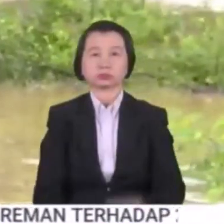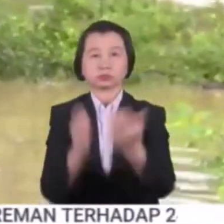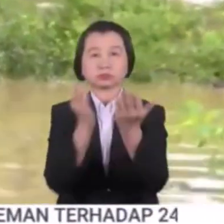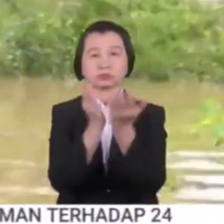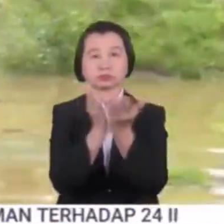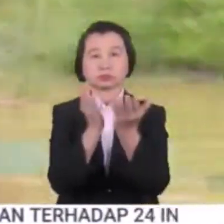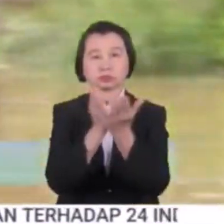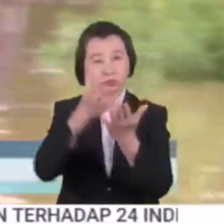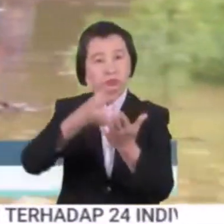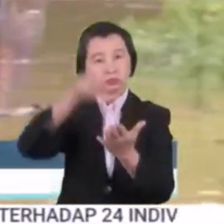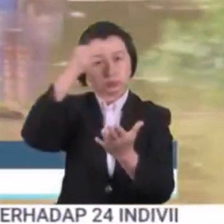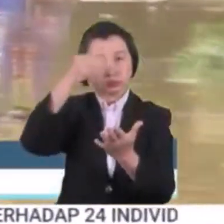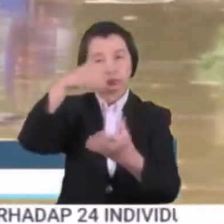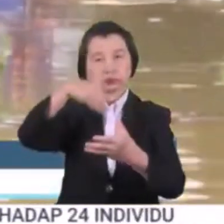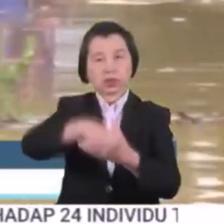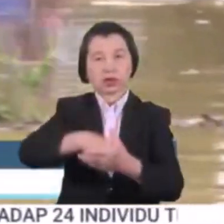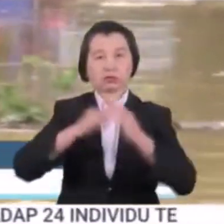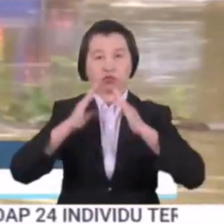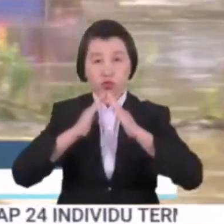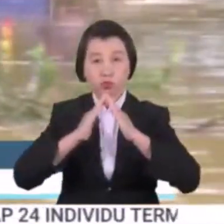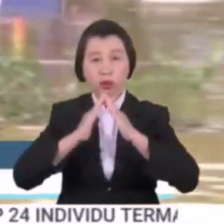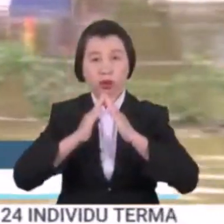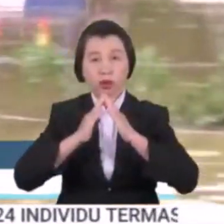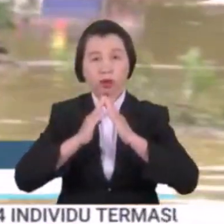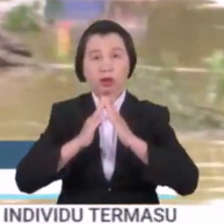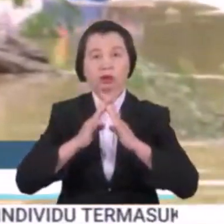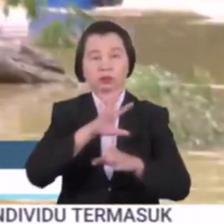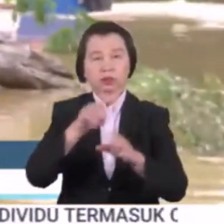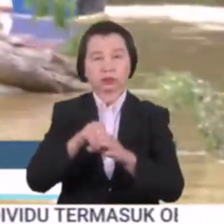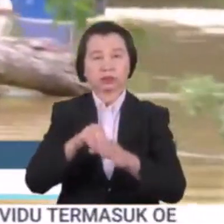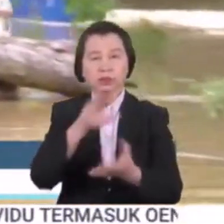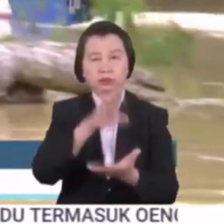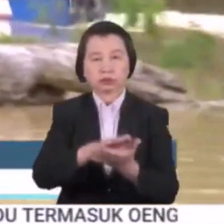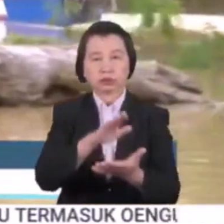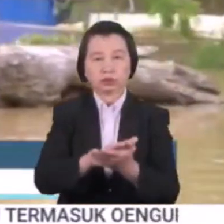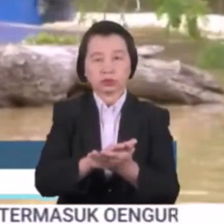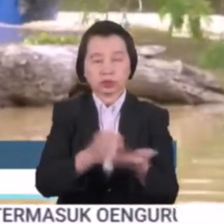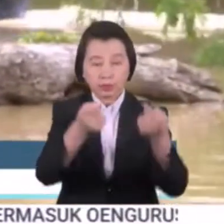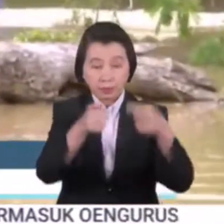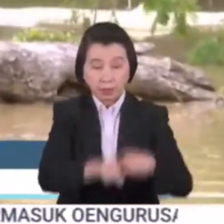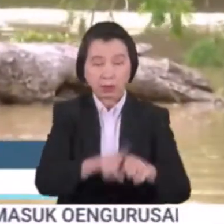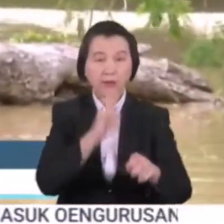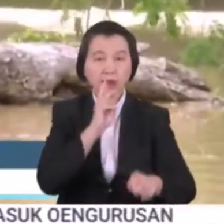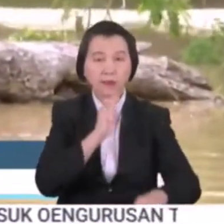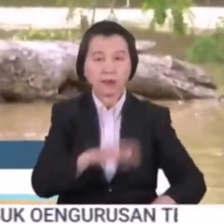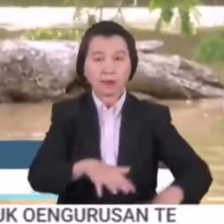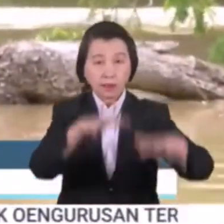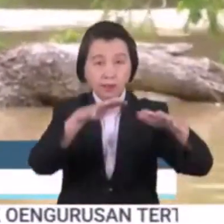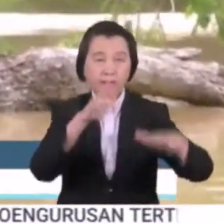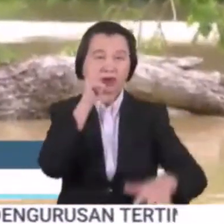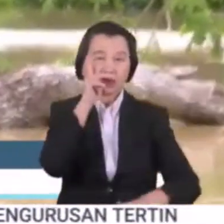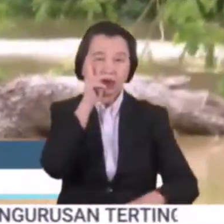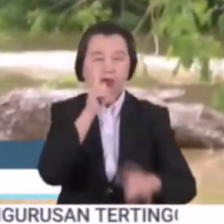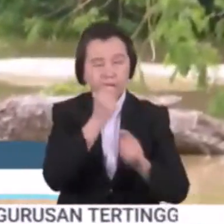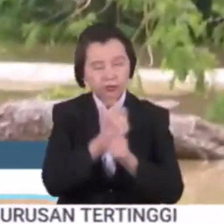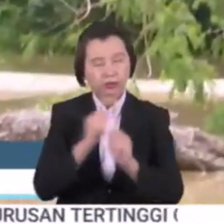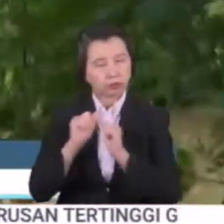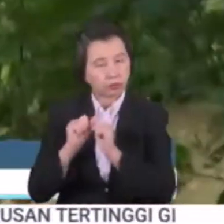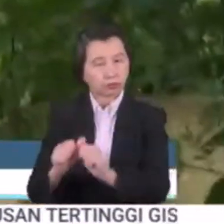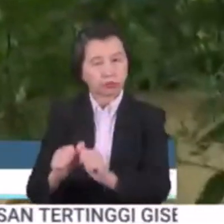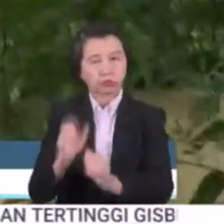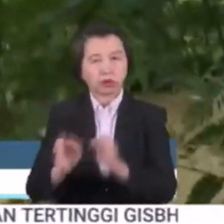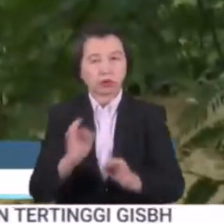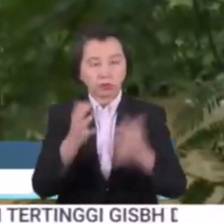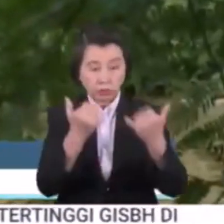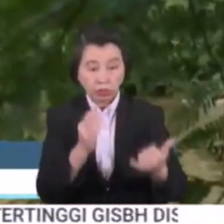Sesi pengajaran dan pembelajaran PDPR di rumah melibatkan sekolah yang terjejas banjir di Kedah tetap diteruskan walaupun